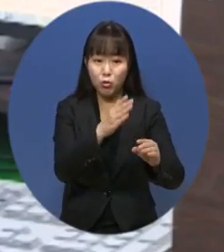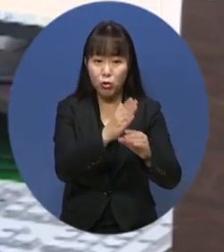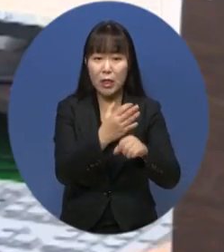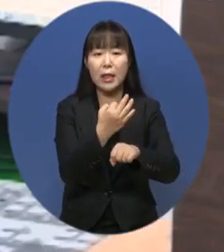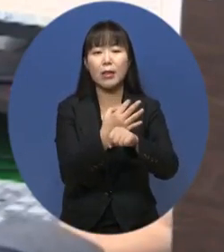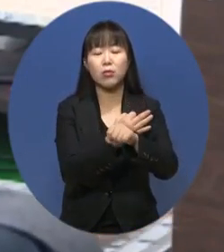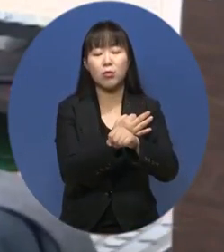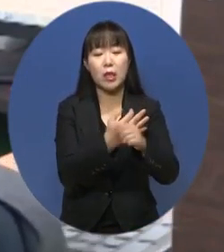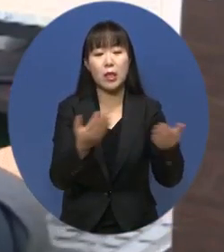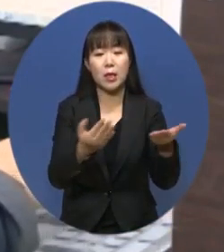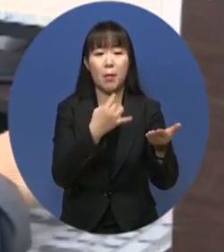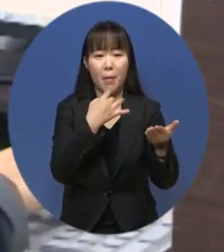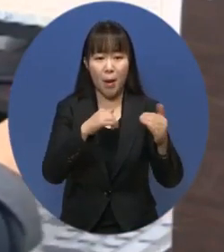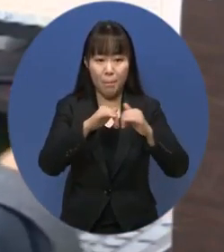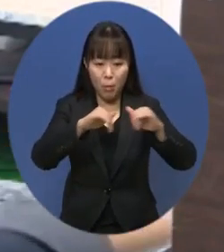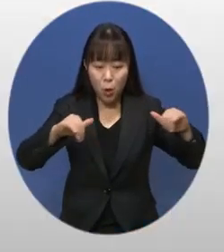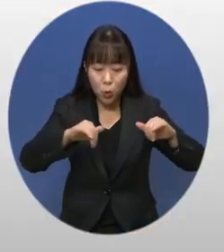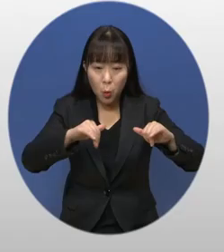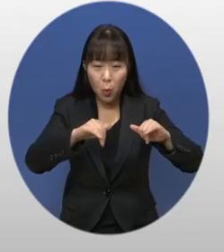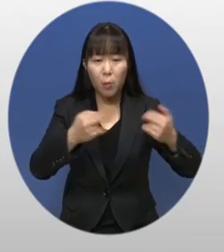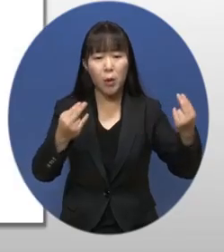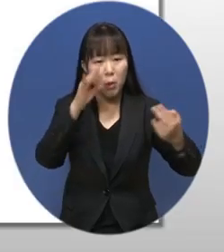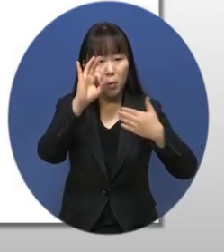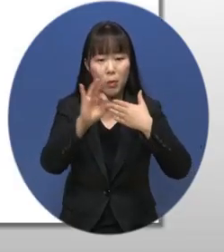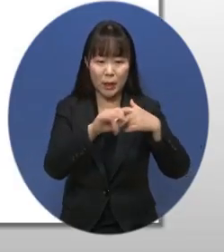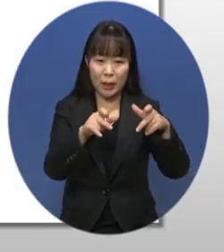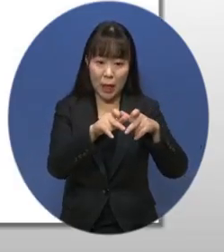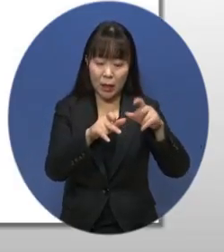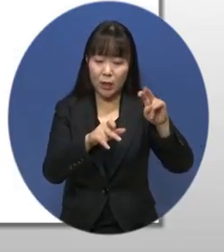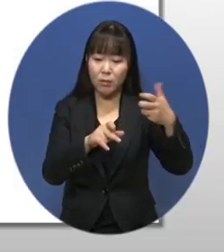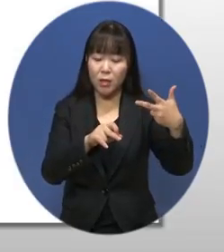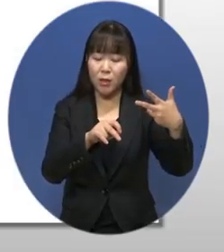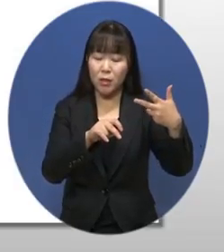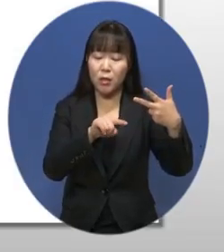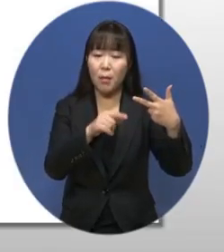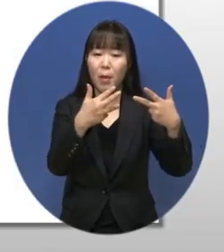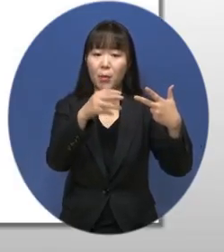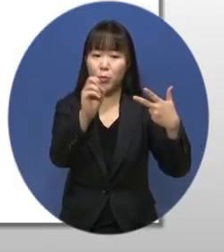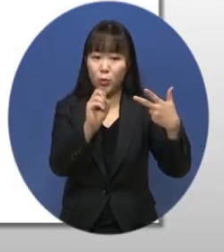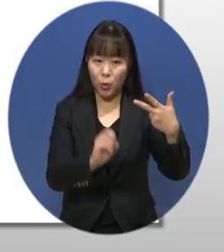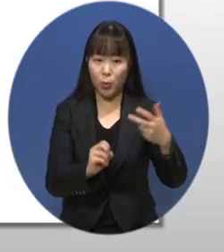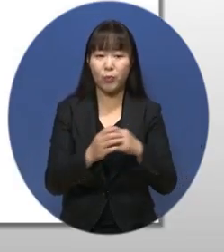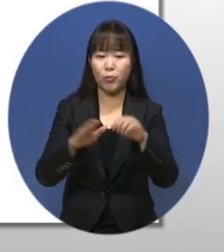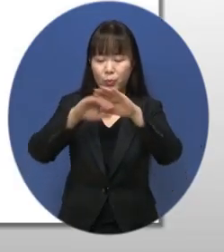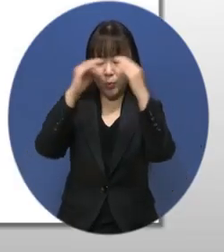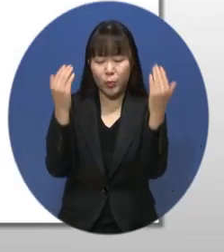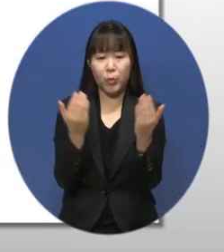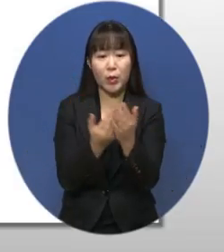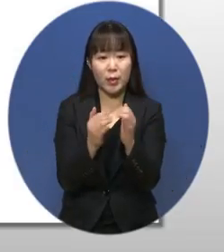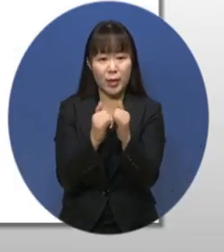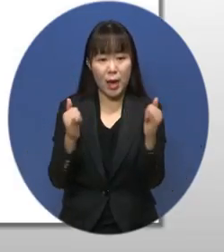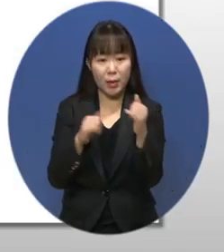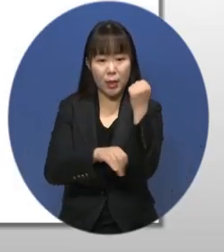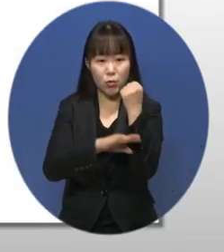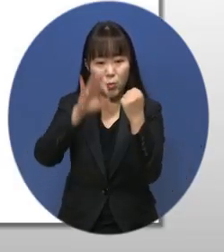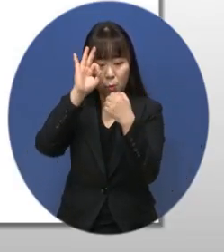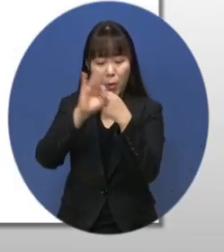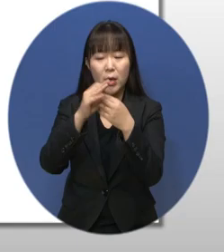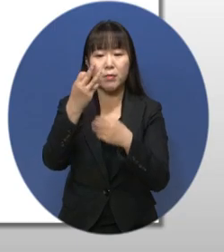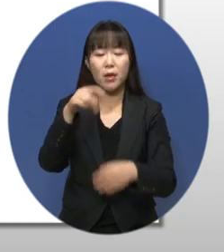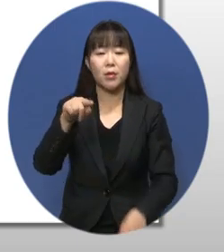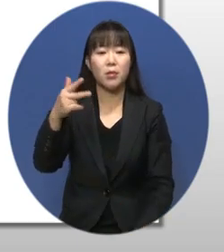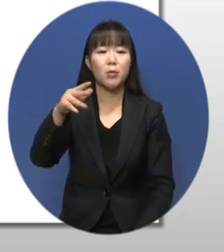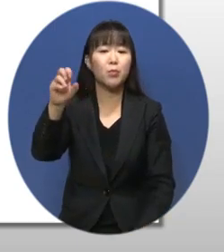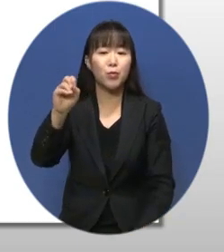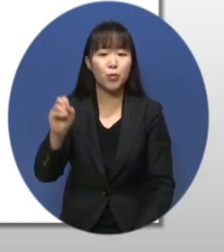단순노무 만 별도로 비교해 보면 장애인은 27.8% 전체 인구 기준으로는 13.7%